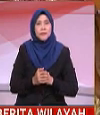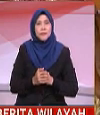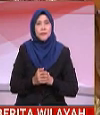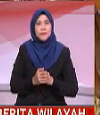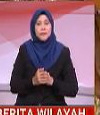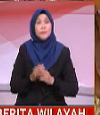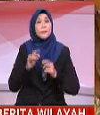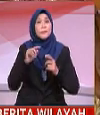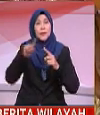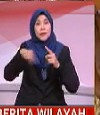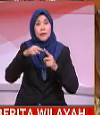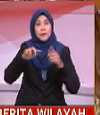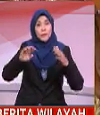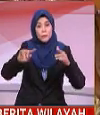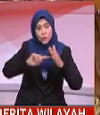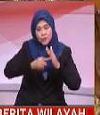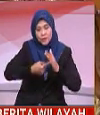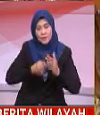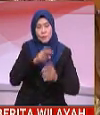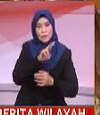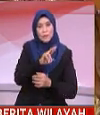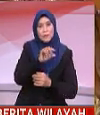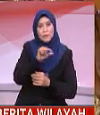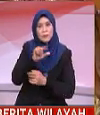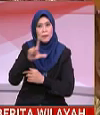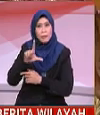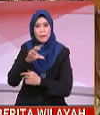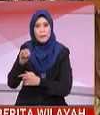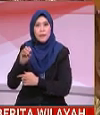kita memperkenalkan RGL dengan PCA itu,